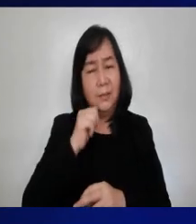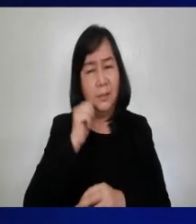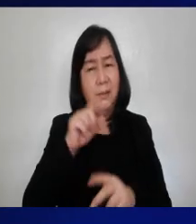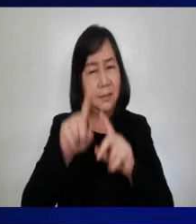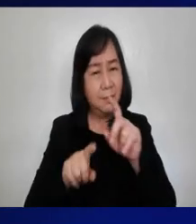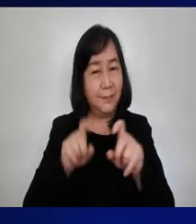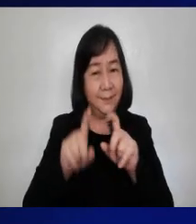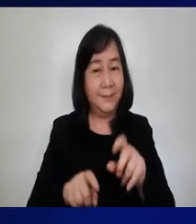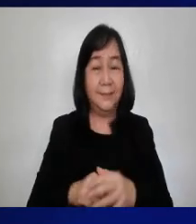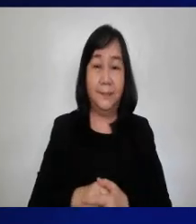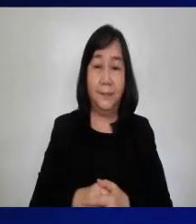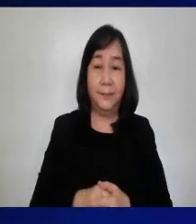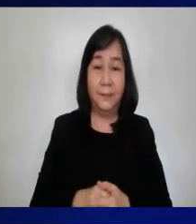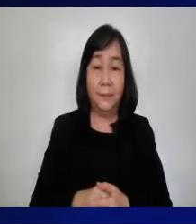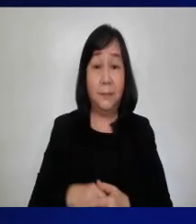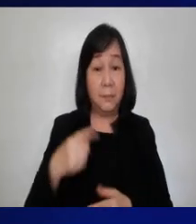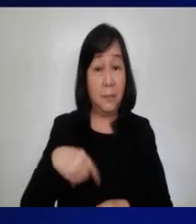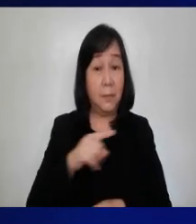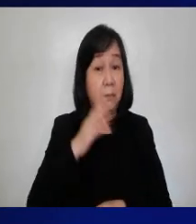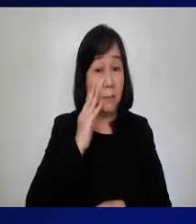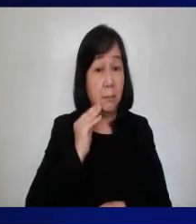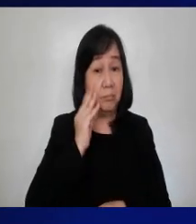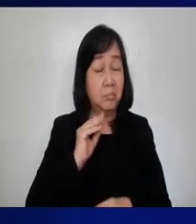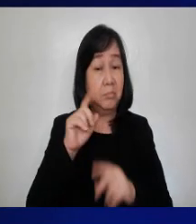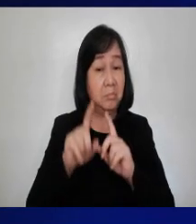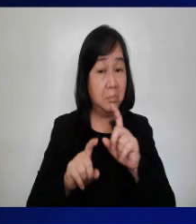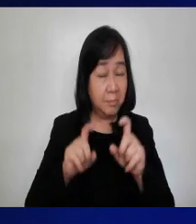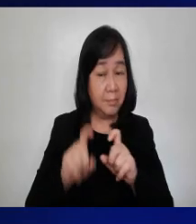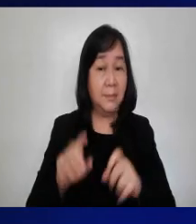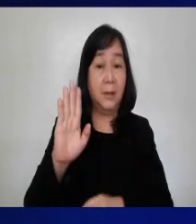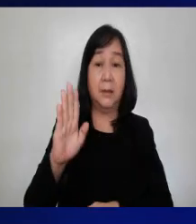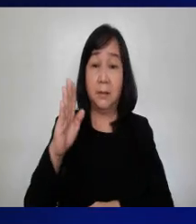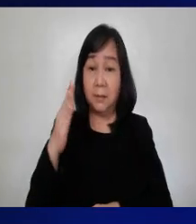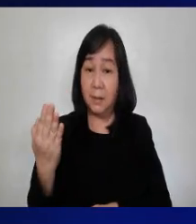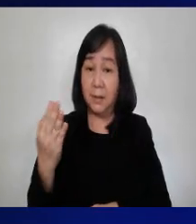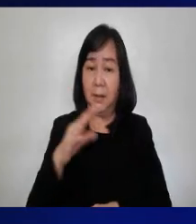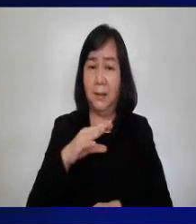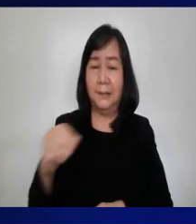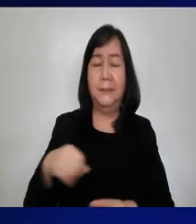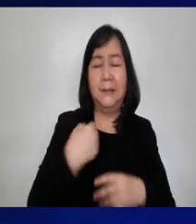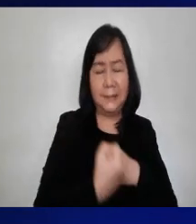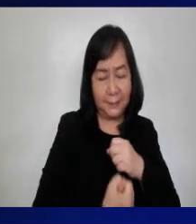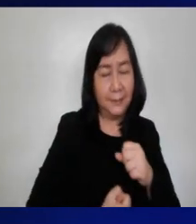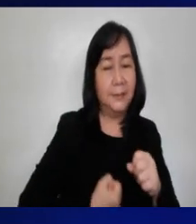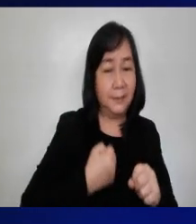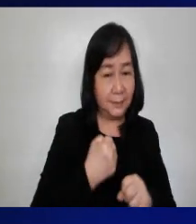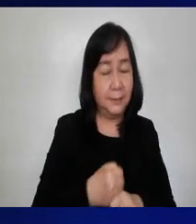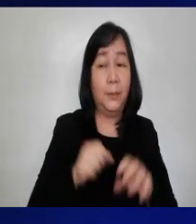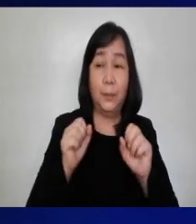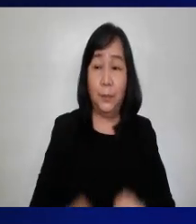laging sinusubok, hindi ba? Dumadaan tayo sa mga pagsubok, pagtataksil, at paghihirap na